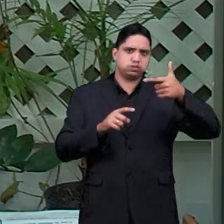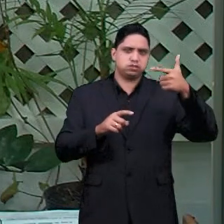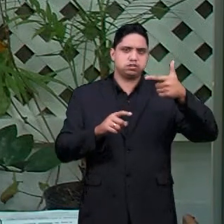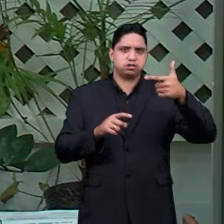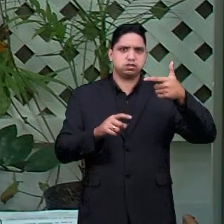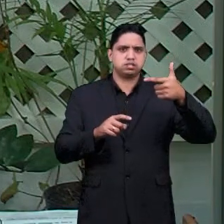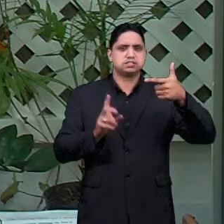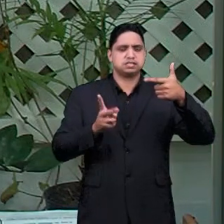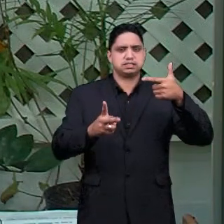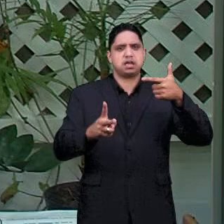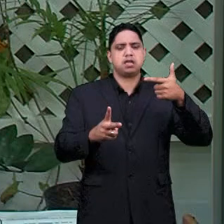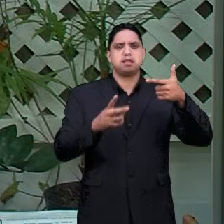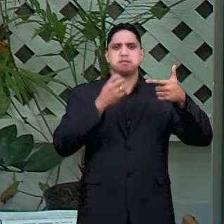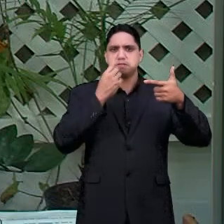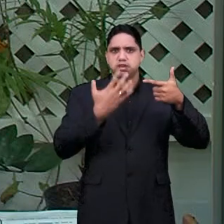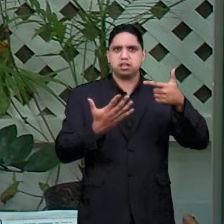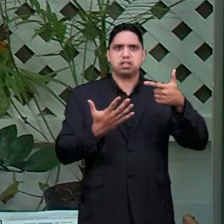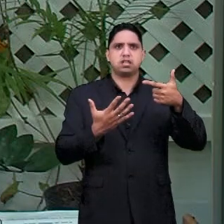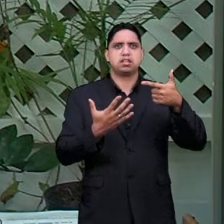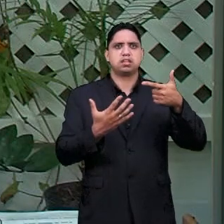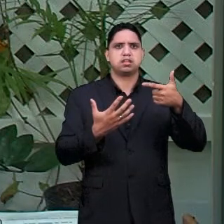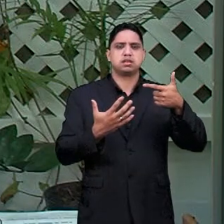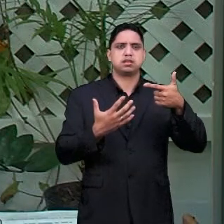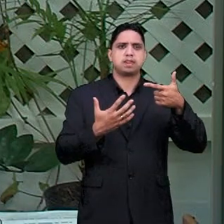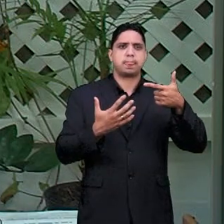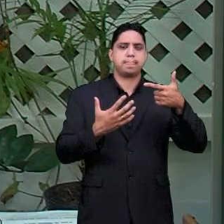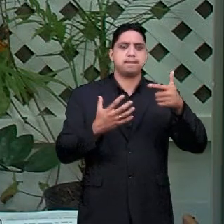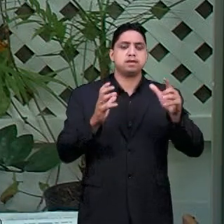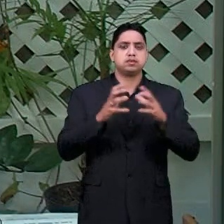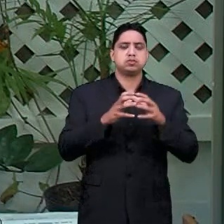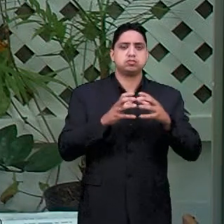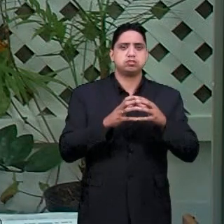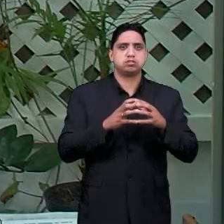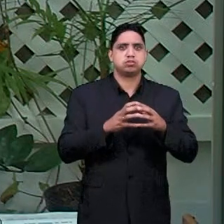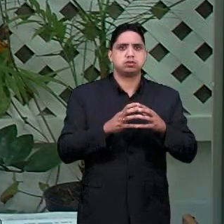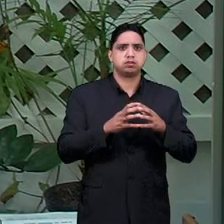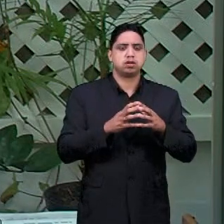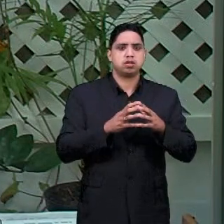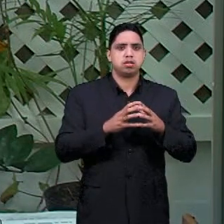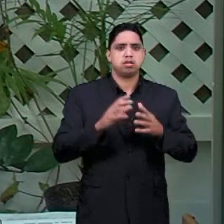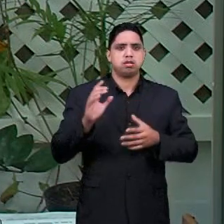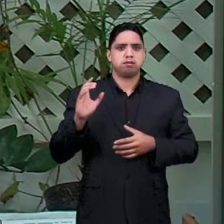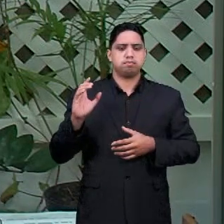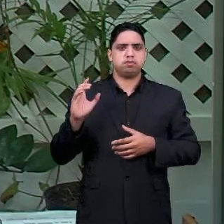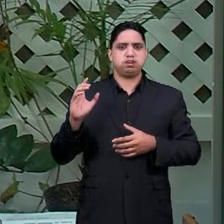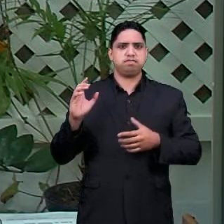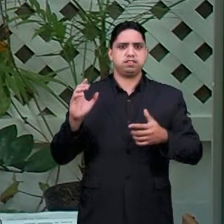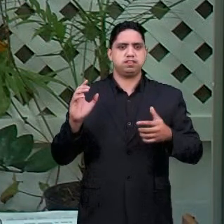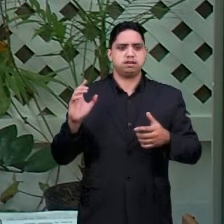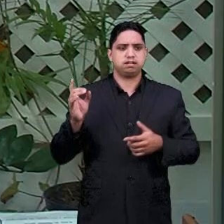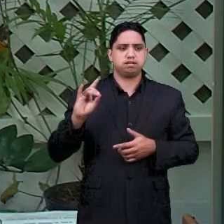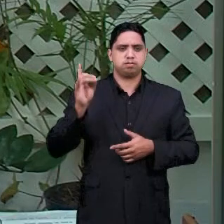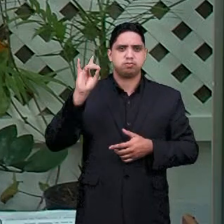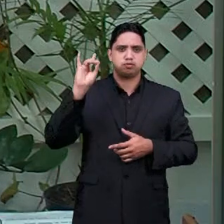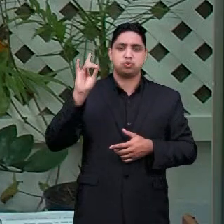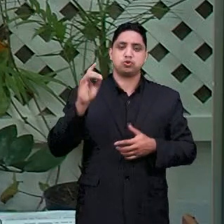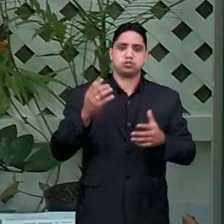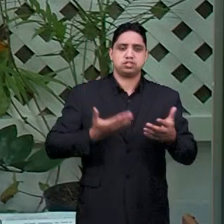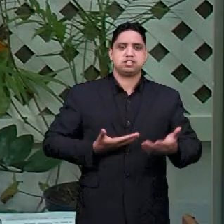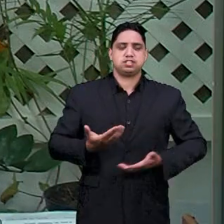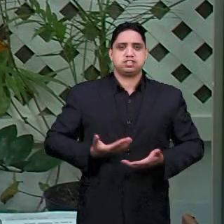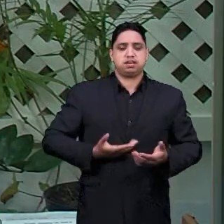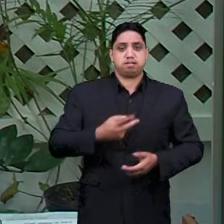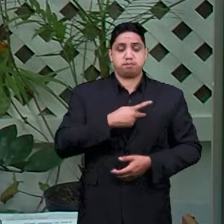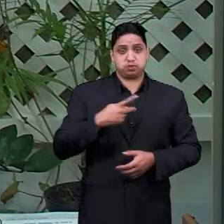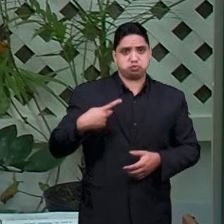États-Unis, deuxième place, toujours bien placé, le groupe de Bolivie, le groupe de serviteurs, pasteurs,